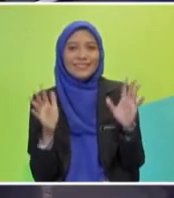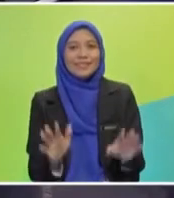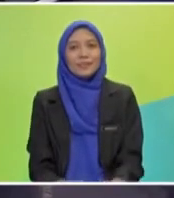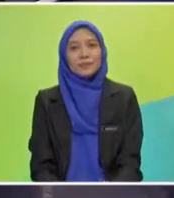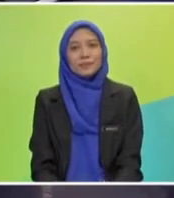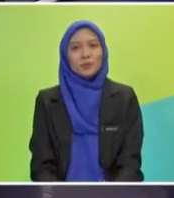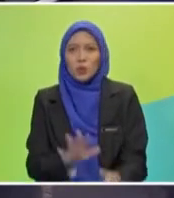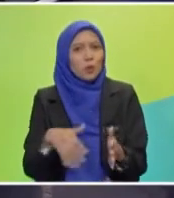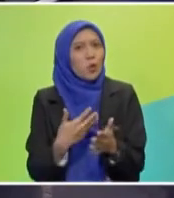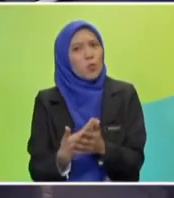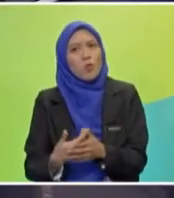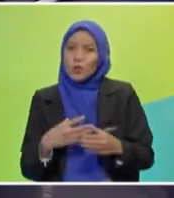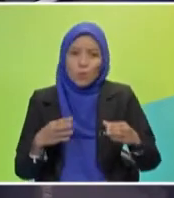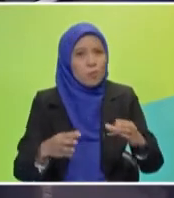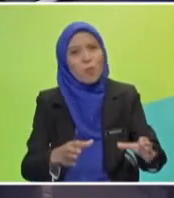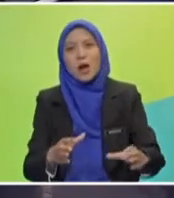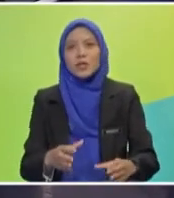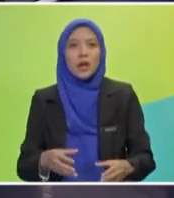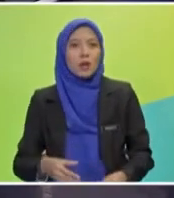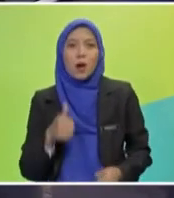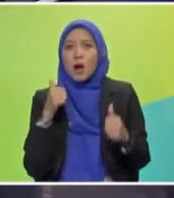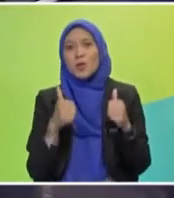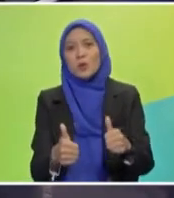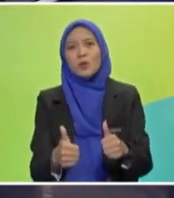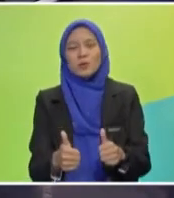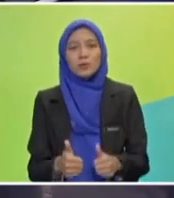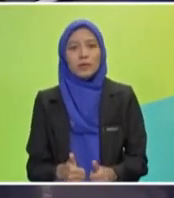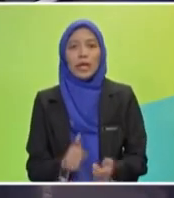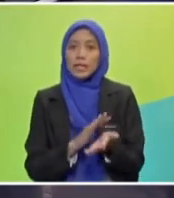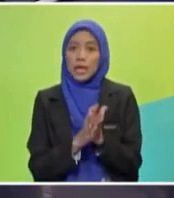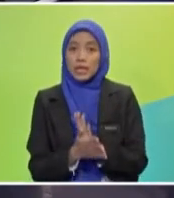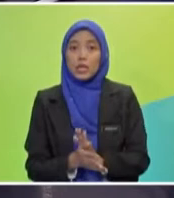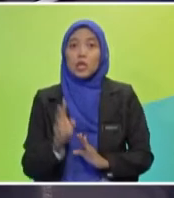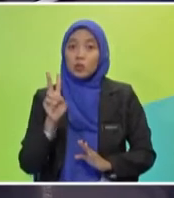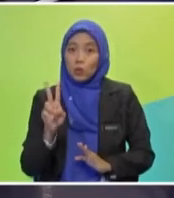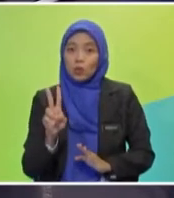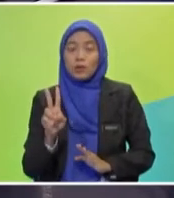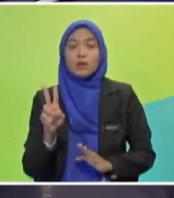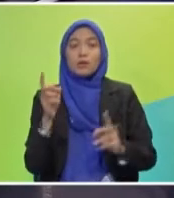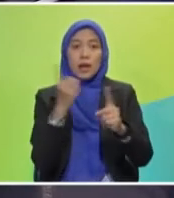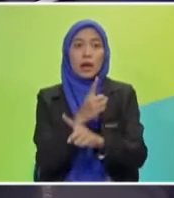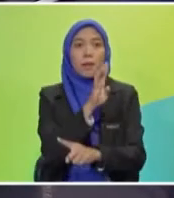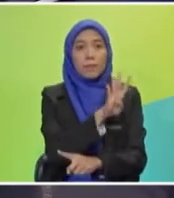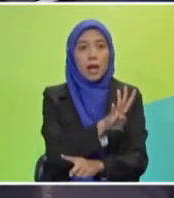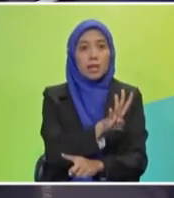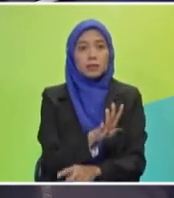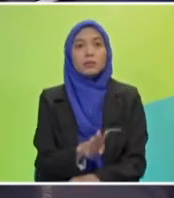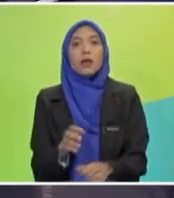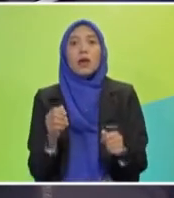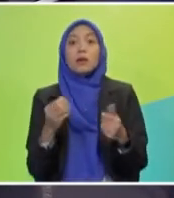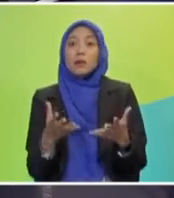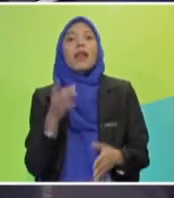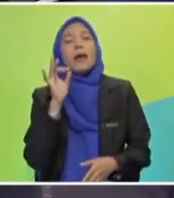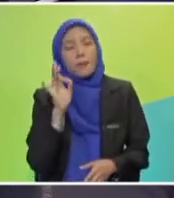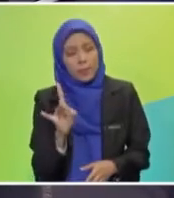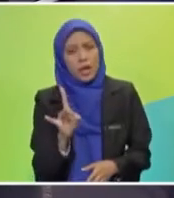Okey. Betul murid-murid kita cikgu. Hebat. Ha, jadi itu ialah 2 darab 4 sama dengan 8. Baik. Kita nak buktikan. Betul